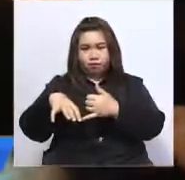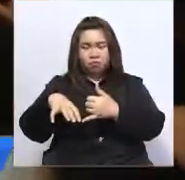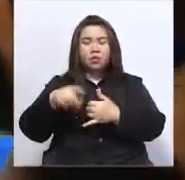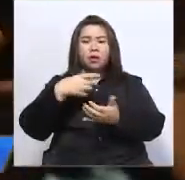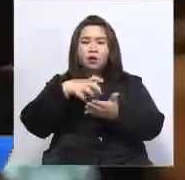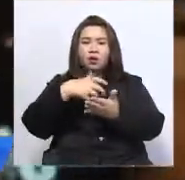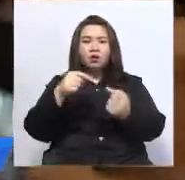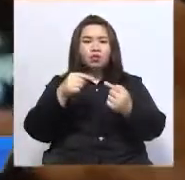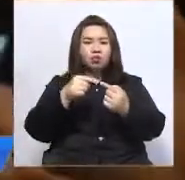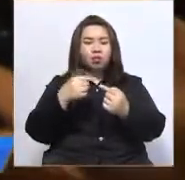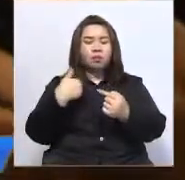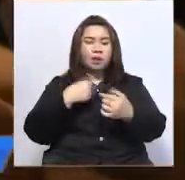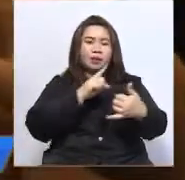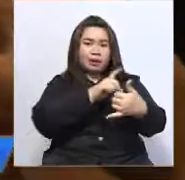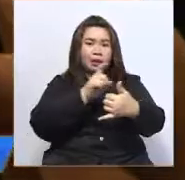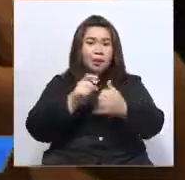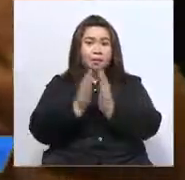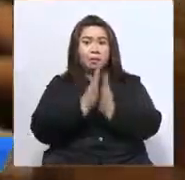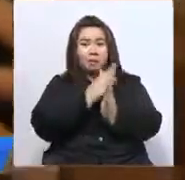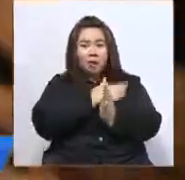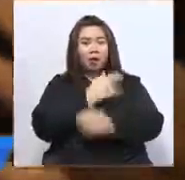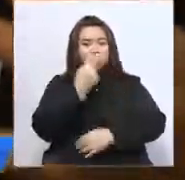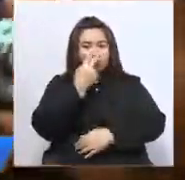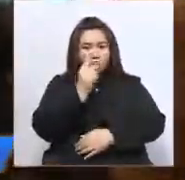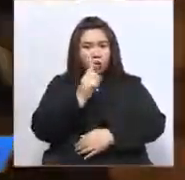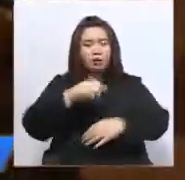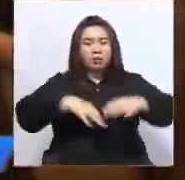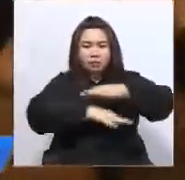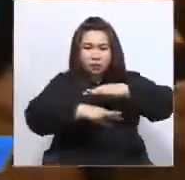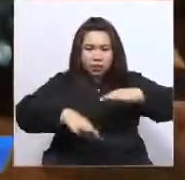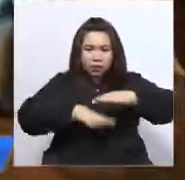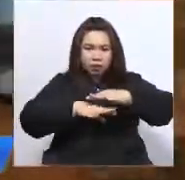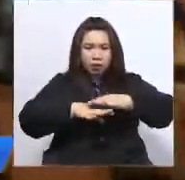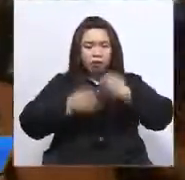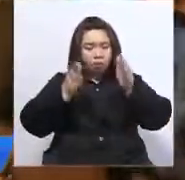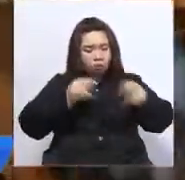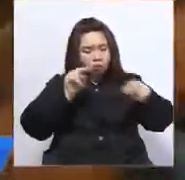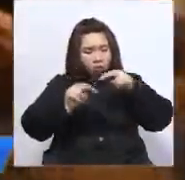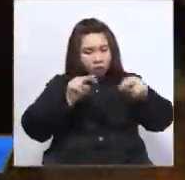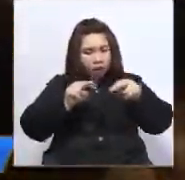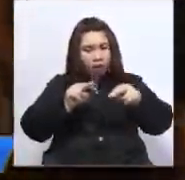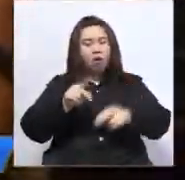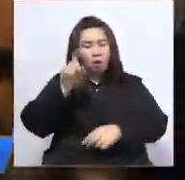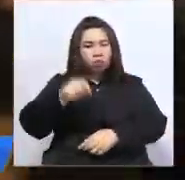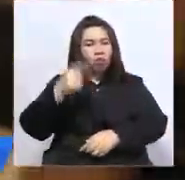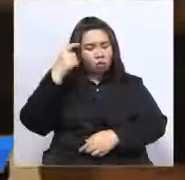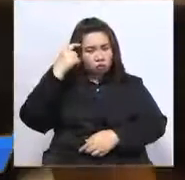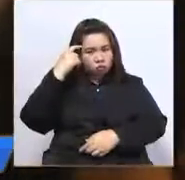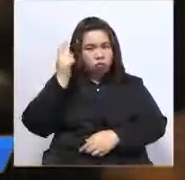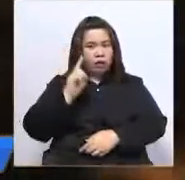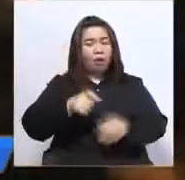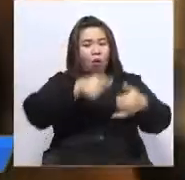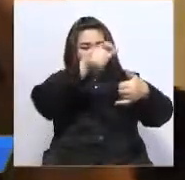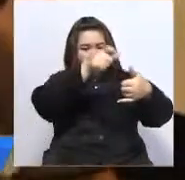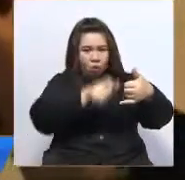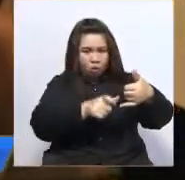ยว่าเรื่องของการสอบสวนนั้นขึ้นอยู่กับพยานหลักฐานพร้อมขอให้ลูกศิษย์นะคะแยกแยะสถาบันกับตัวบุค